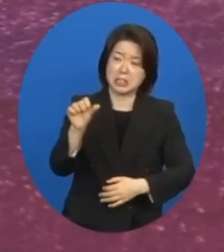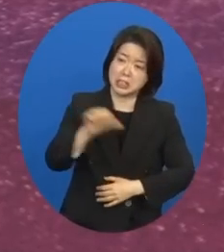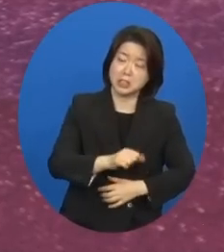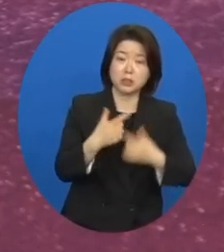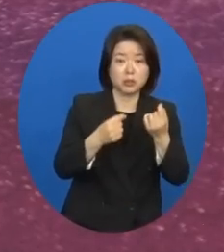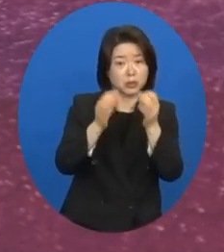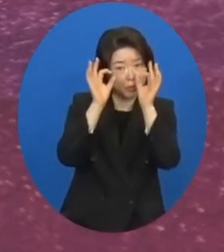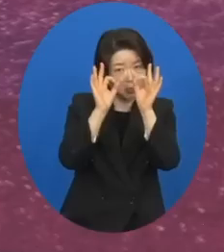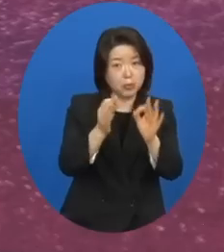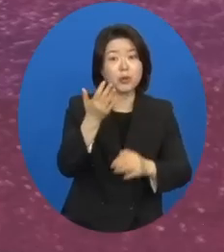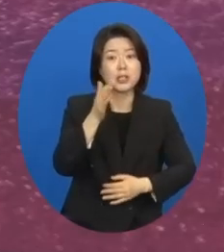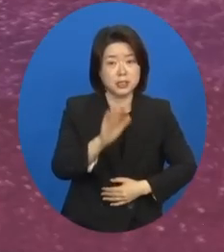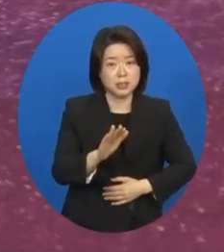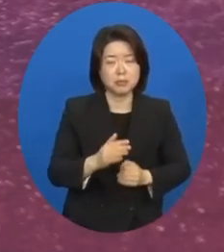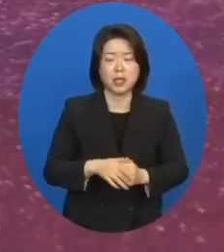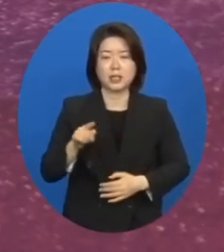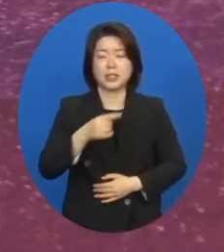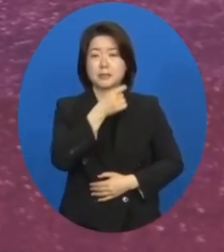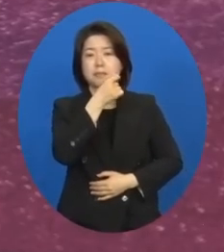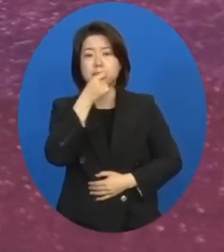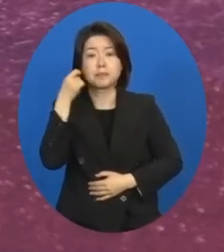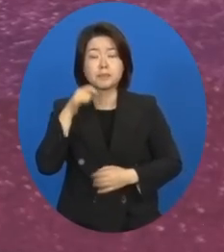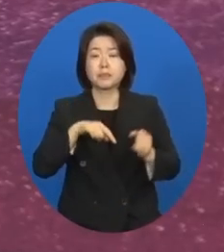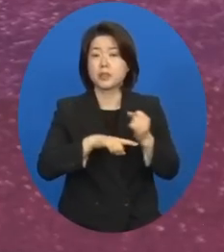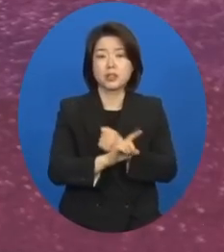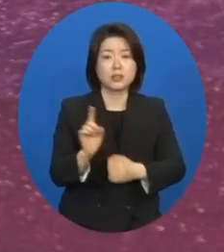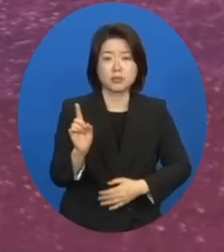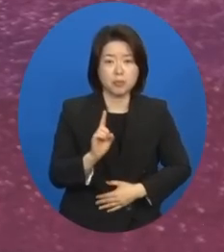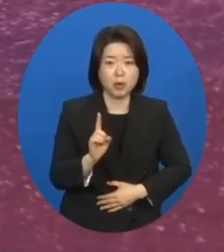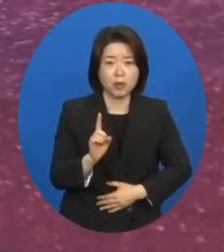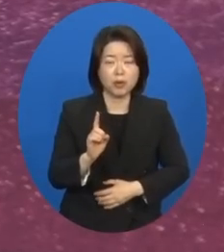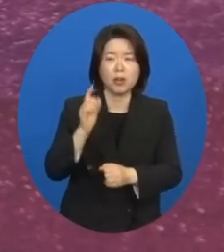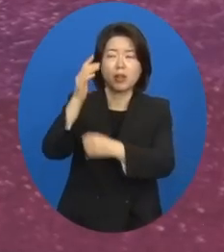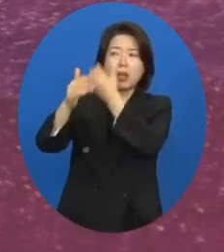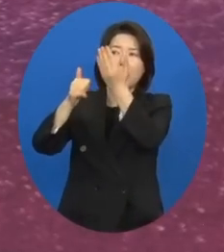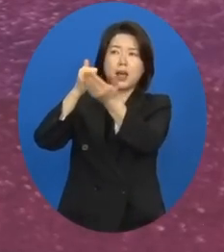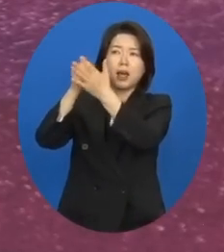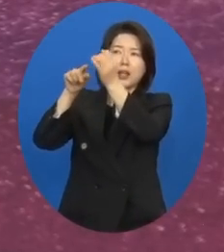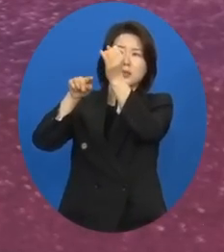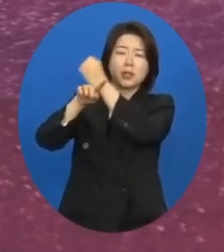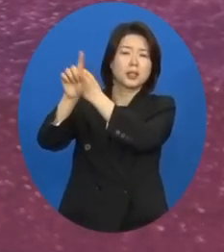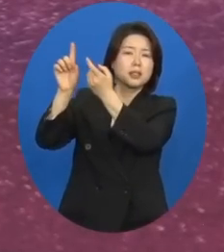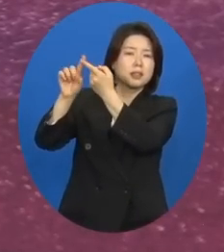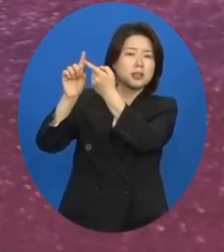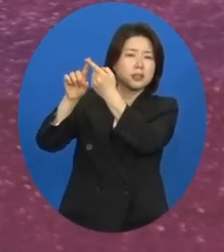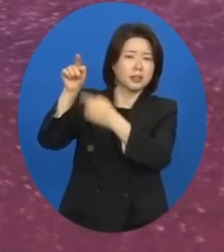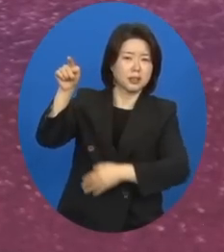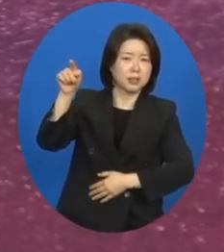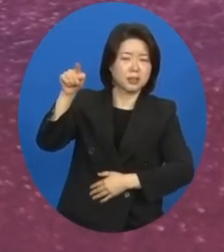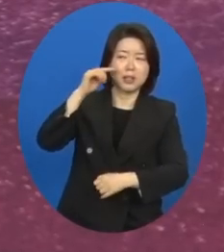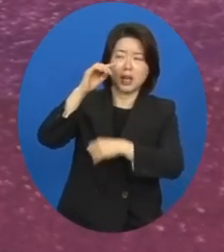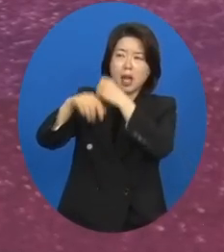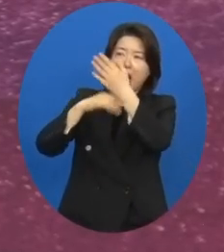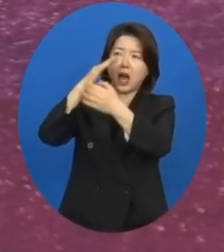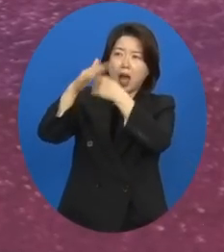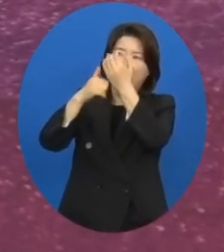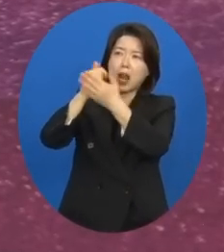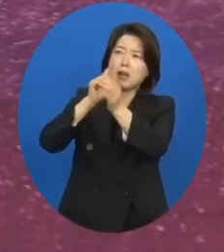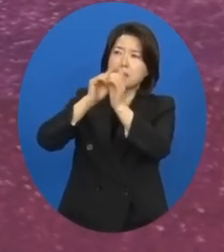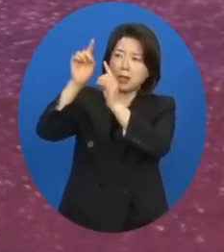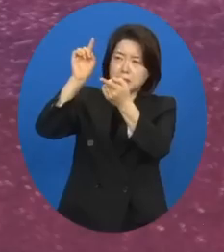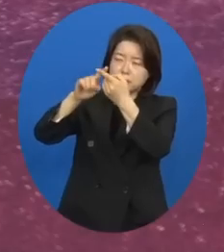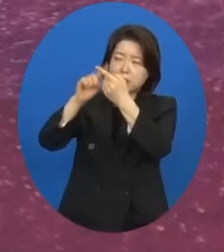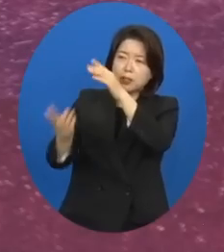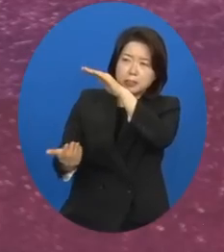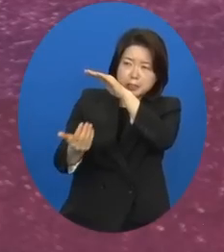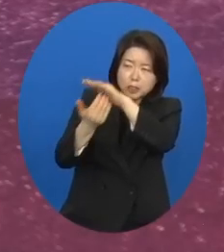보이지만 이 침묵의 의미는 하나님의 뜻, 하나님의 말씀을 성취하는 데